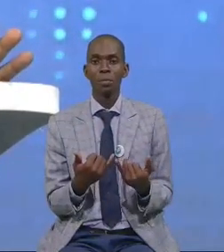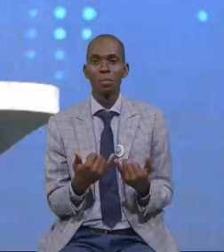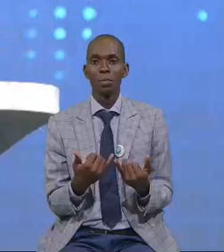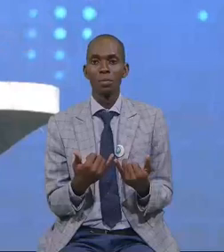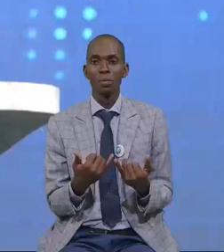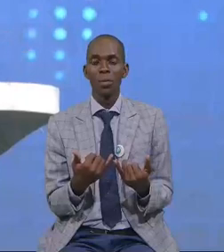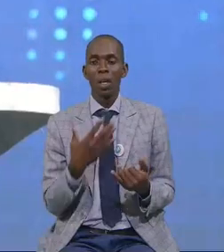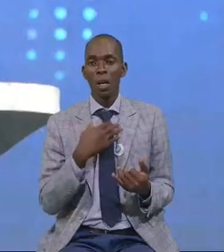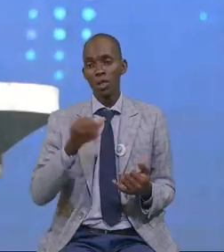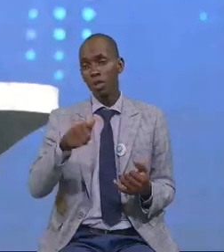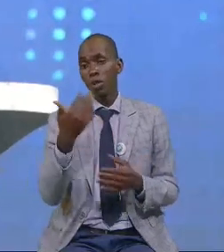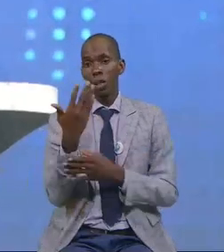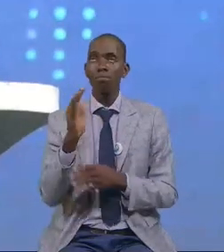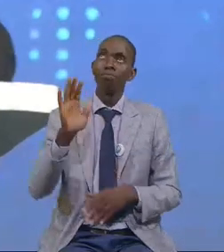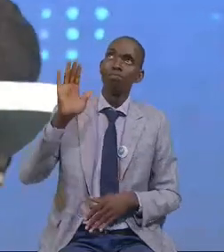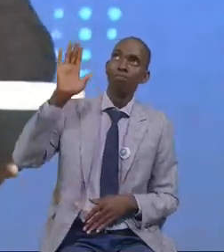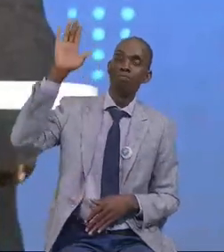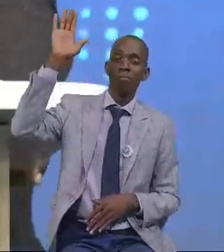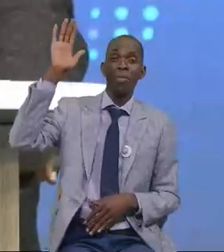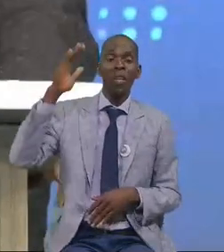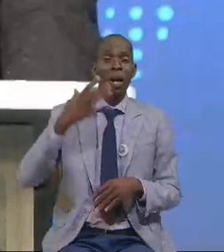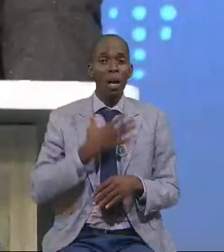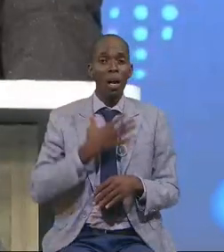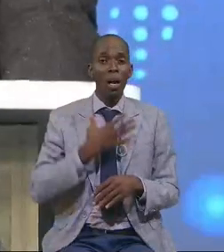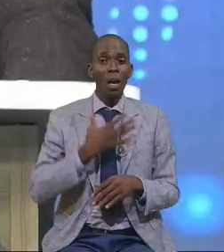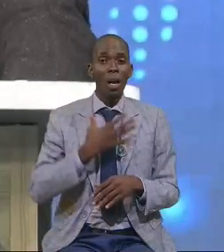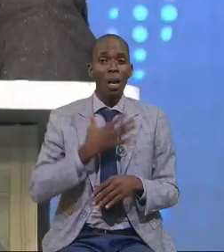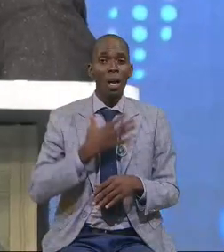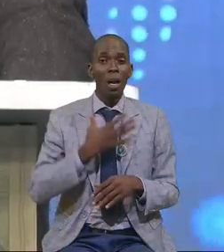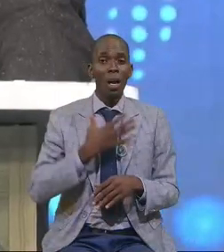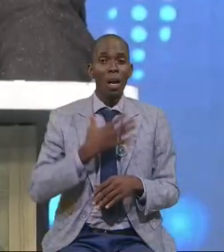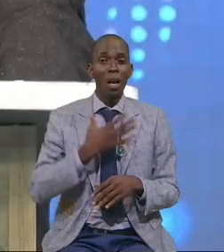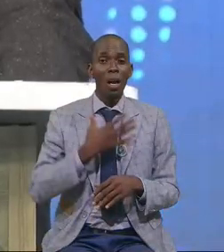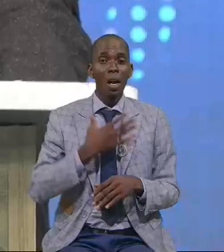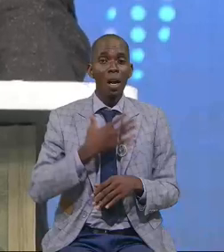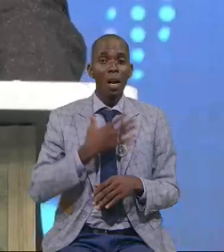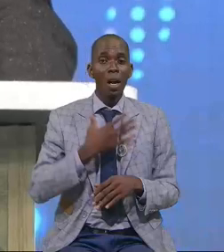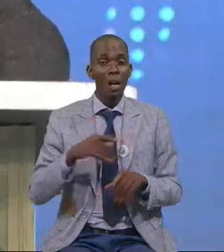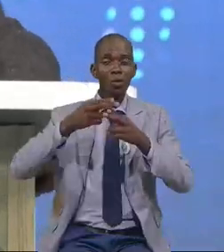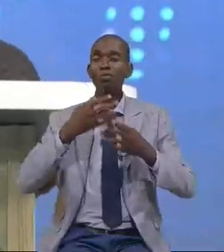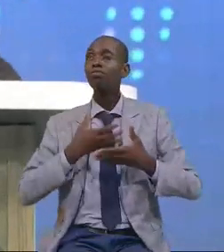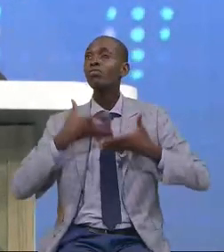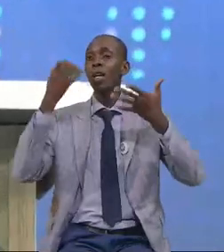Et levez l'autre main. Et au dernier amen, vous allez